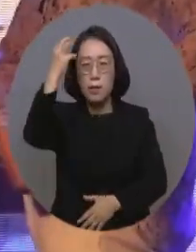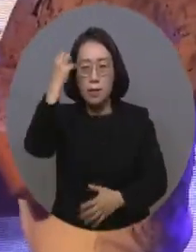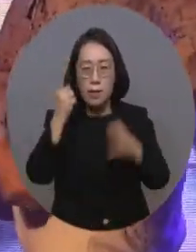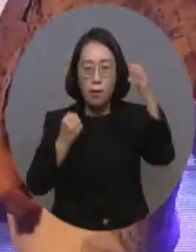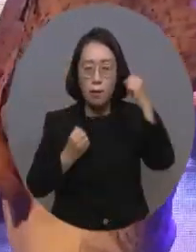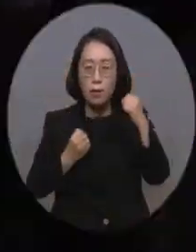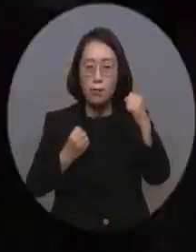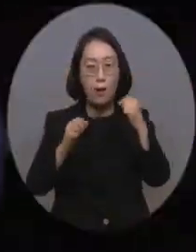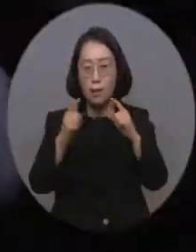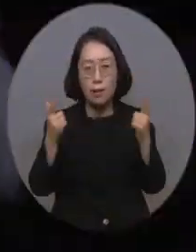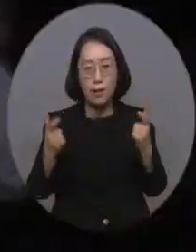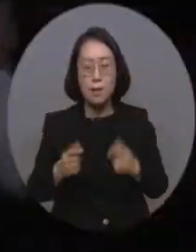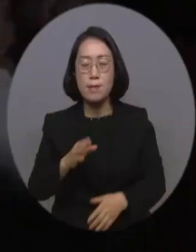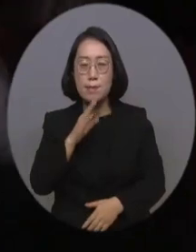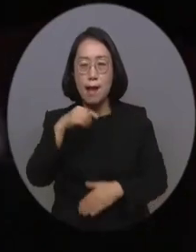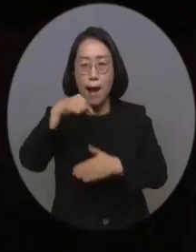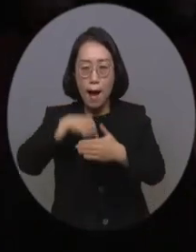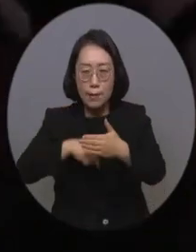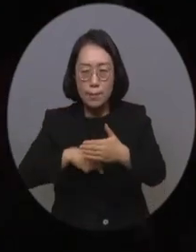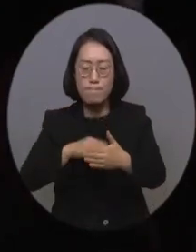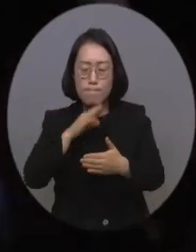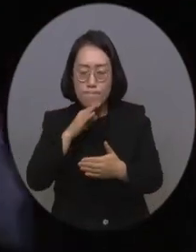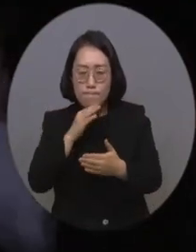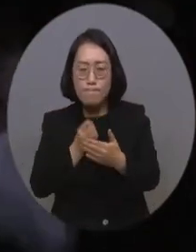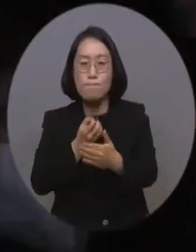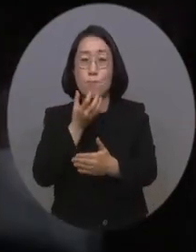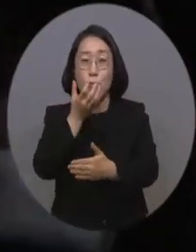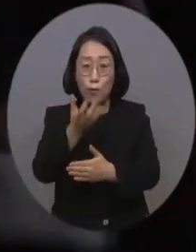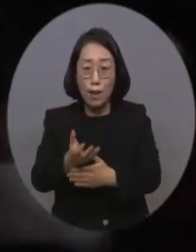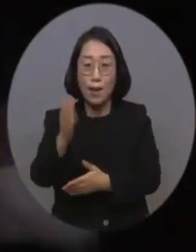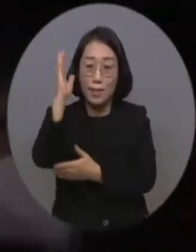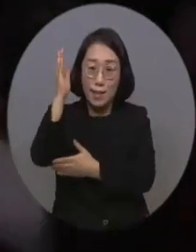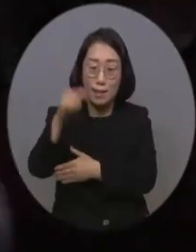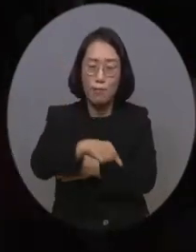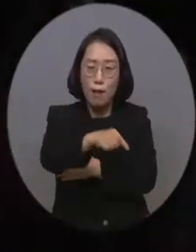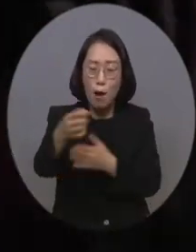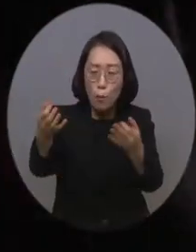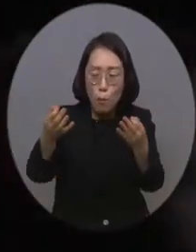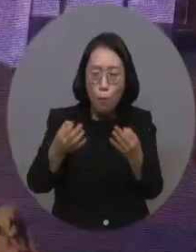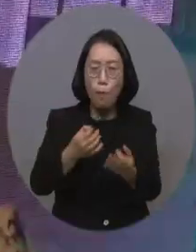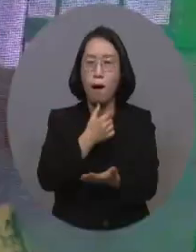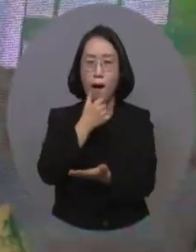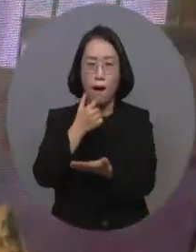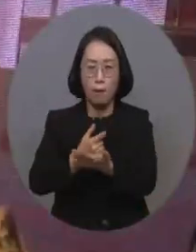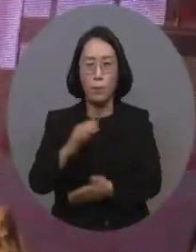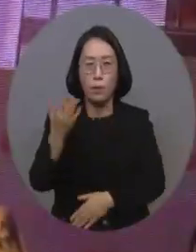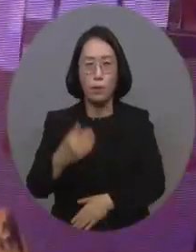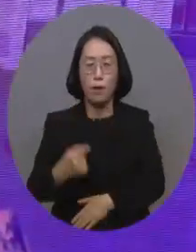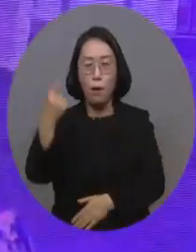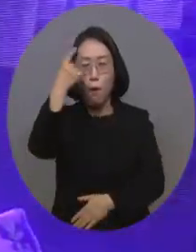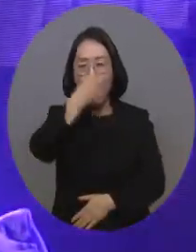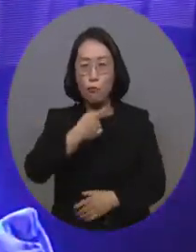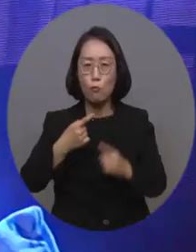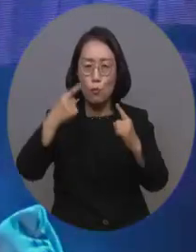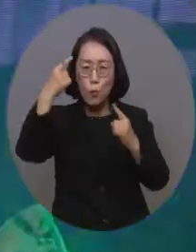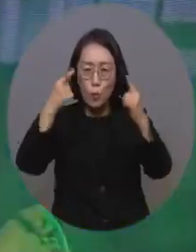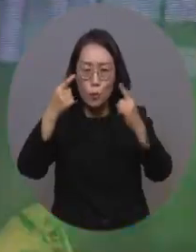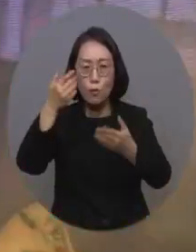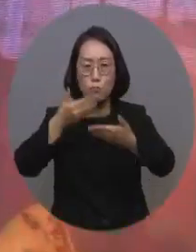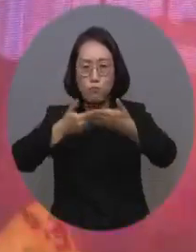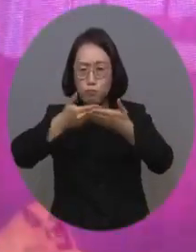것이 아닌 가슴으로 이야기하며 관객들의 감동을 이끌어냈습니다. 배우들의 표정에는